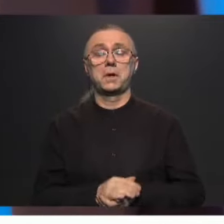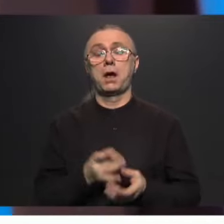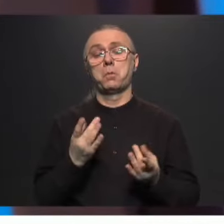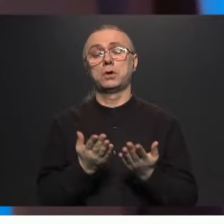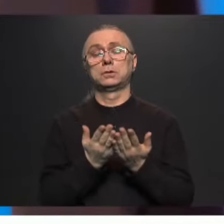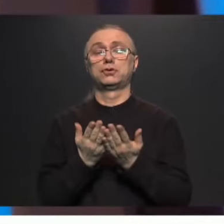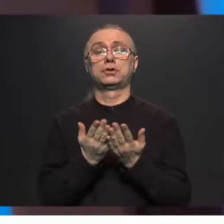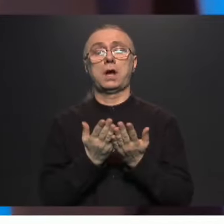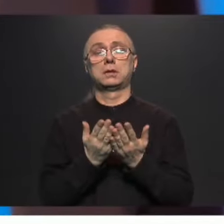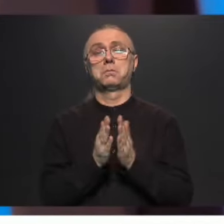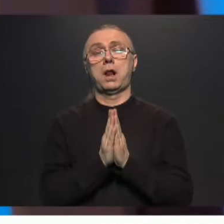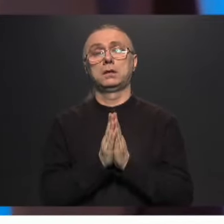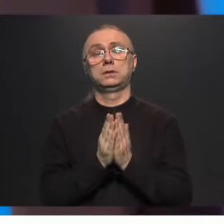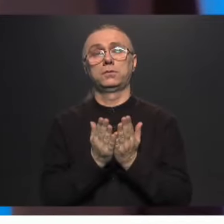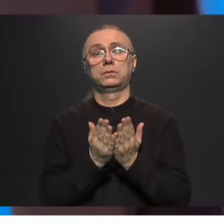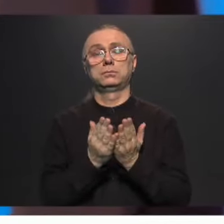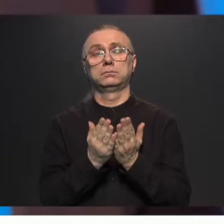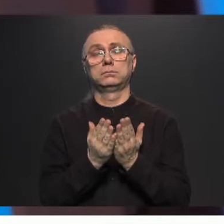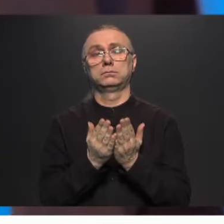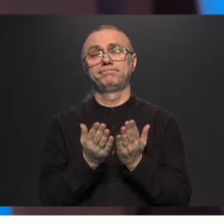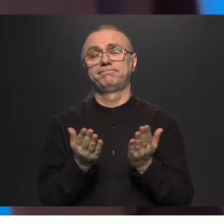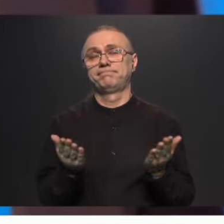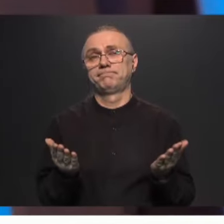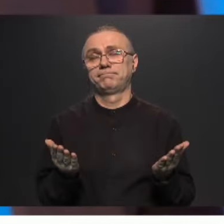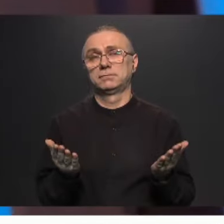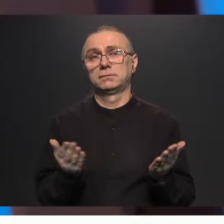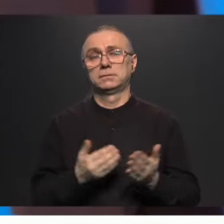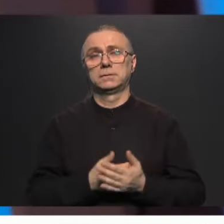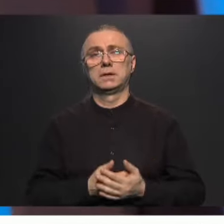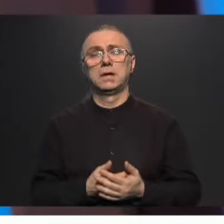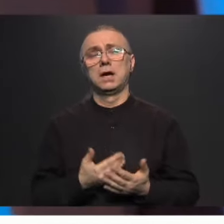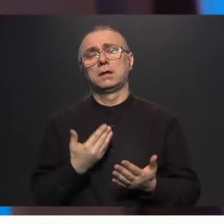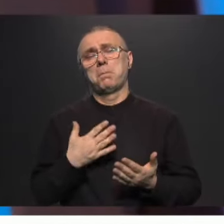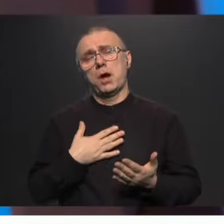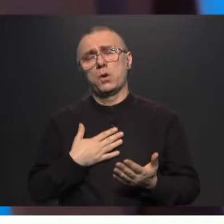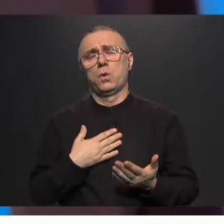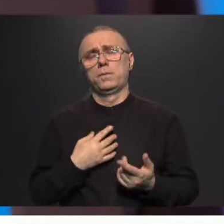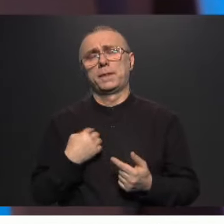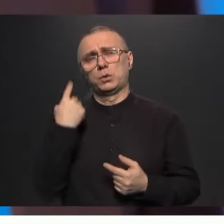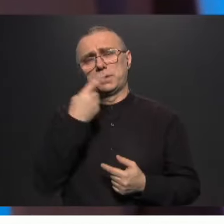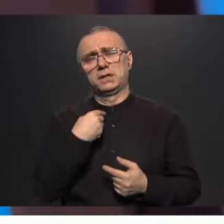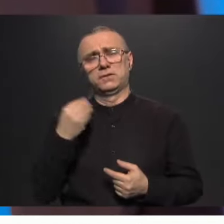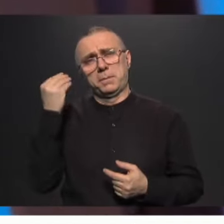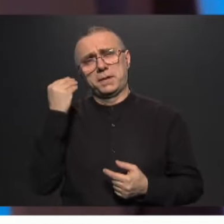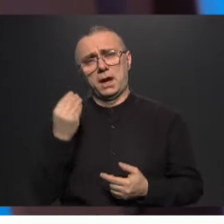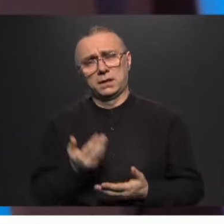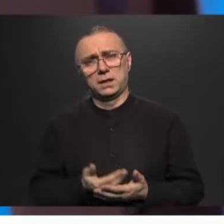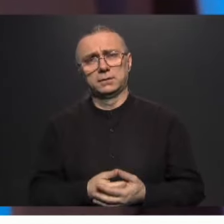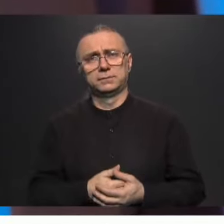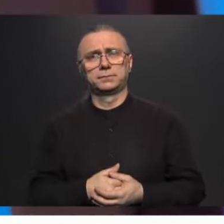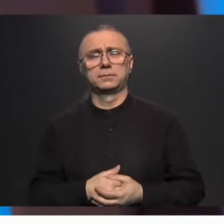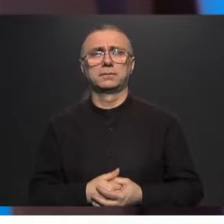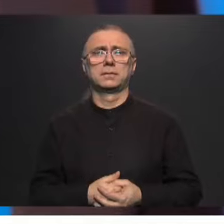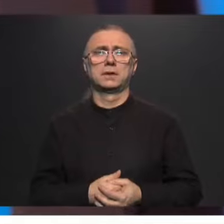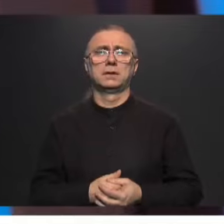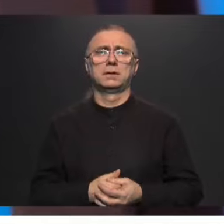молитву, так же, наверное, мне кажется, это мое субъективное мнение, как военного священника, это так же бесполезно,